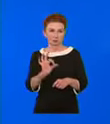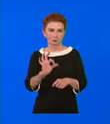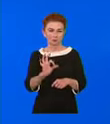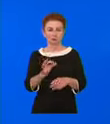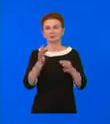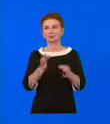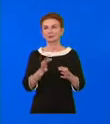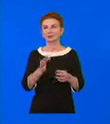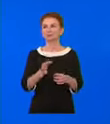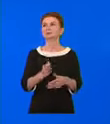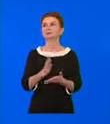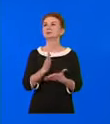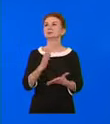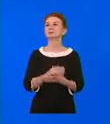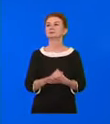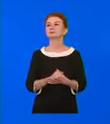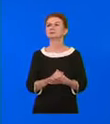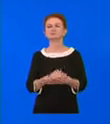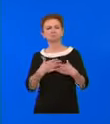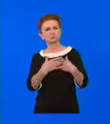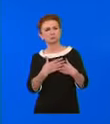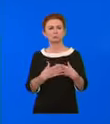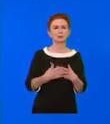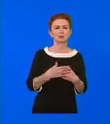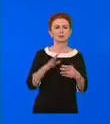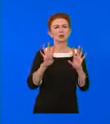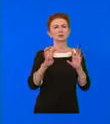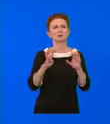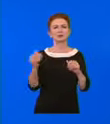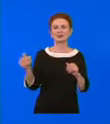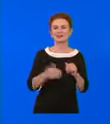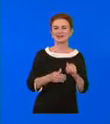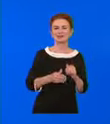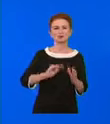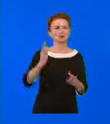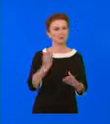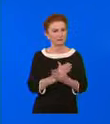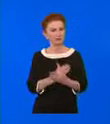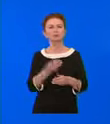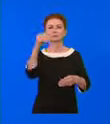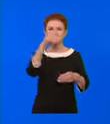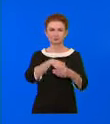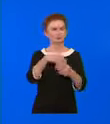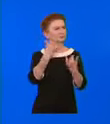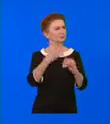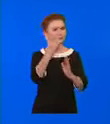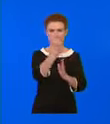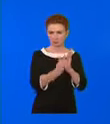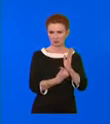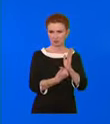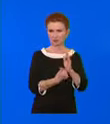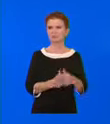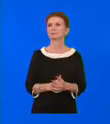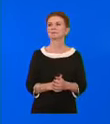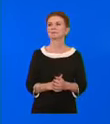na dzień dzisiejszy już prawie 900 tysięcy firm przystąpiło do różnych programów, które zaoferowaliśmy. Raz